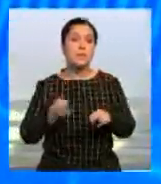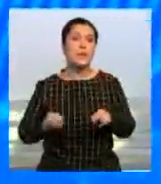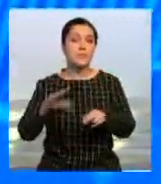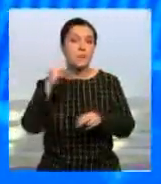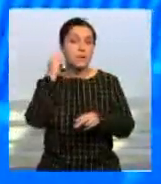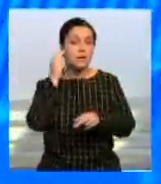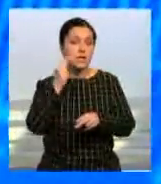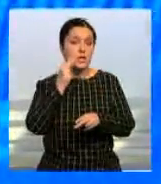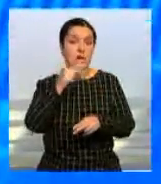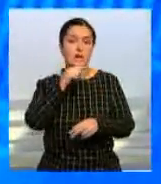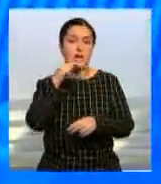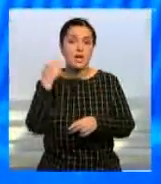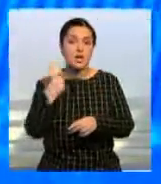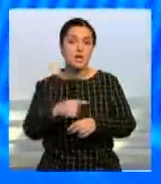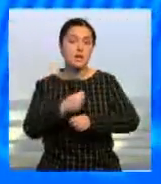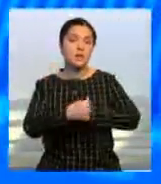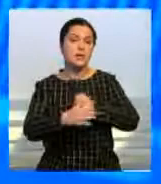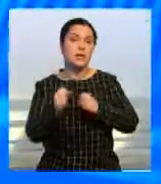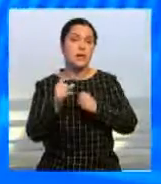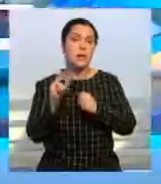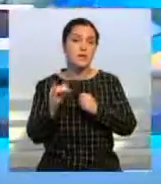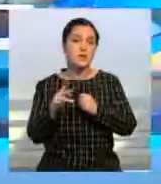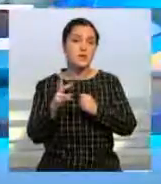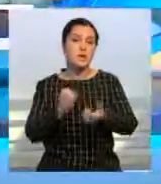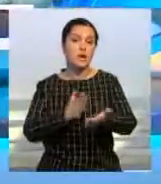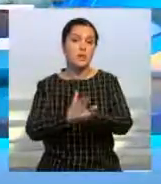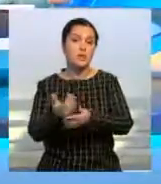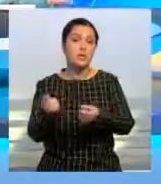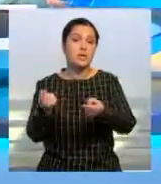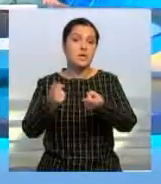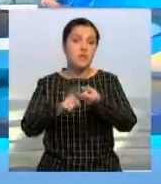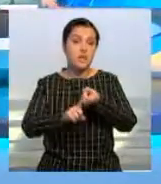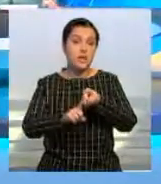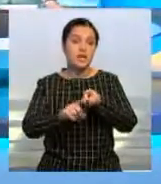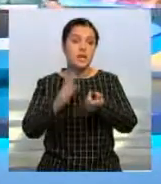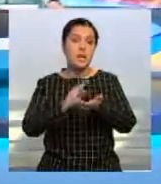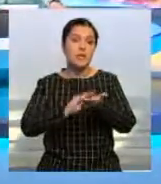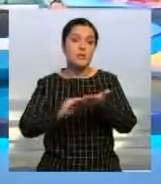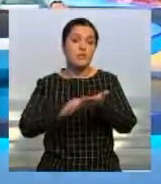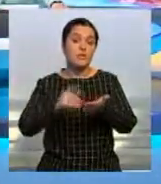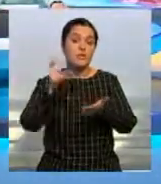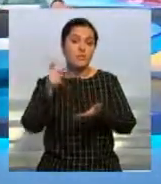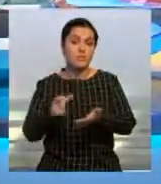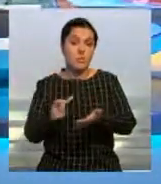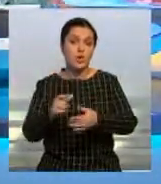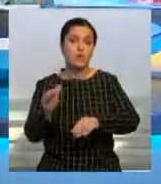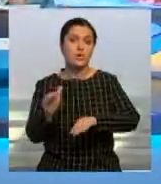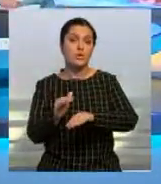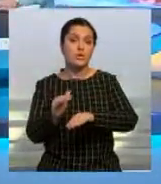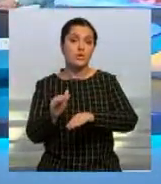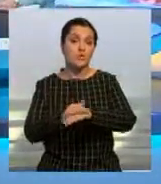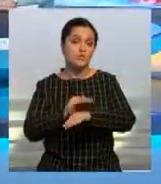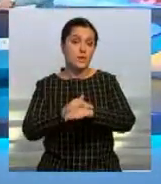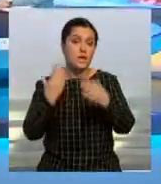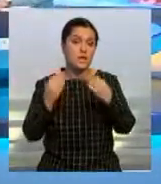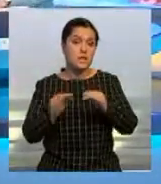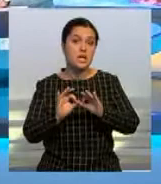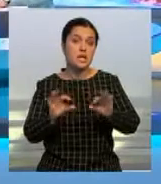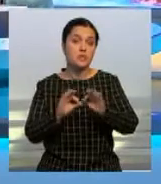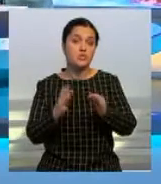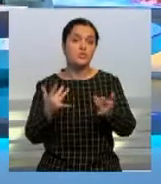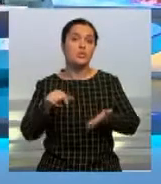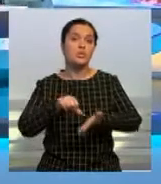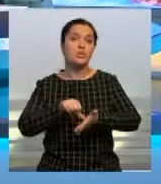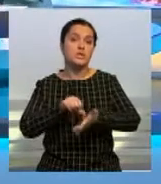Китая, России, стран Центральной Азии. На прямой связи со студией моя коллега Анастасия Сулейманова. Добрый день,